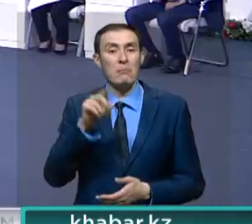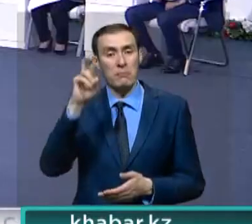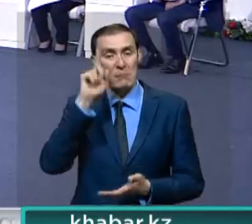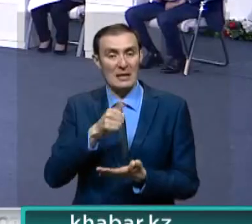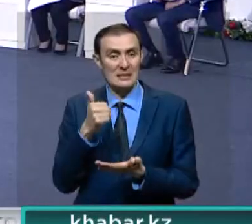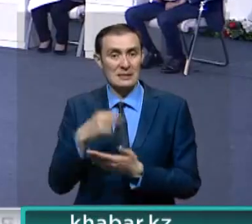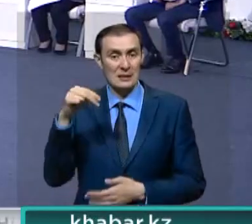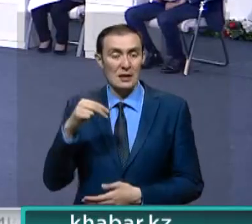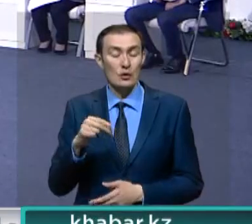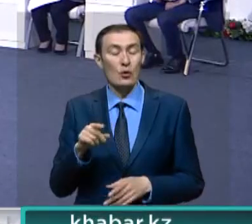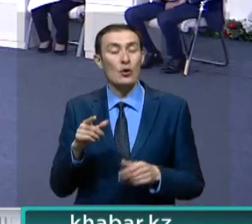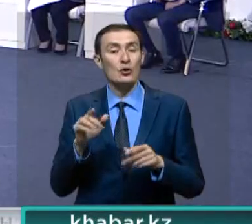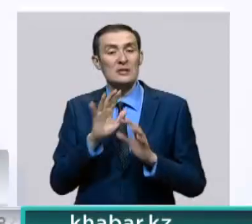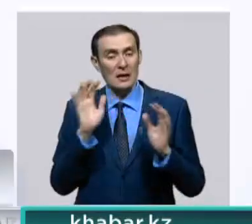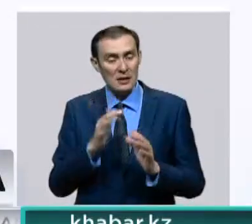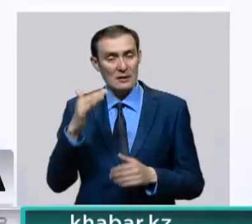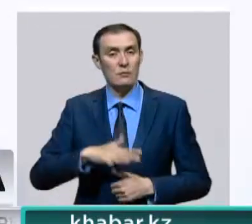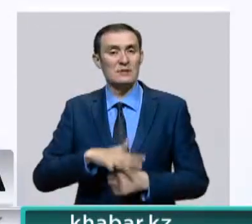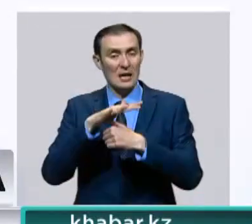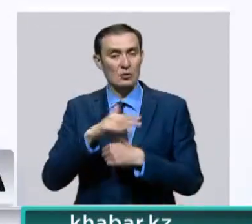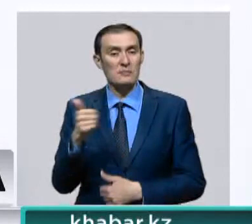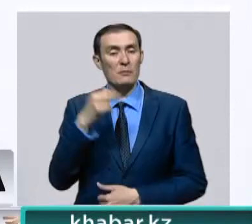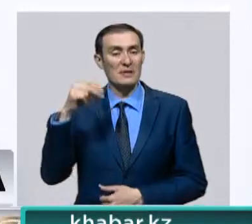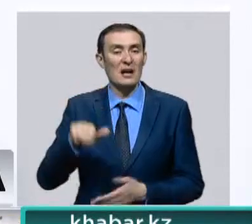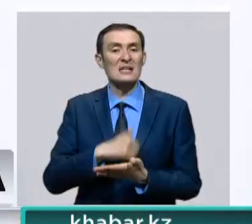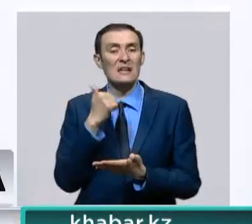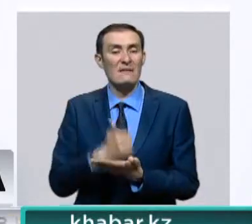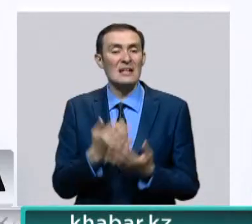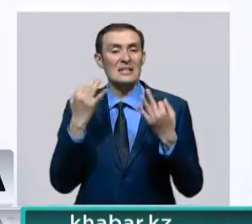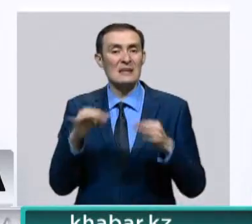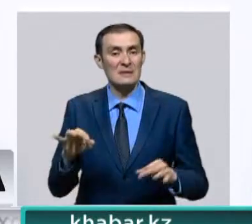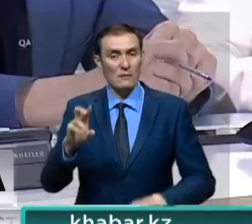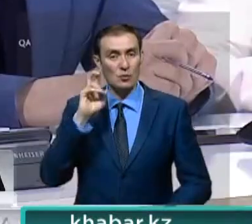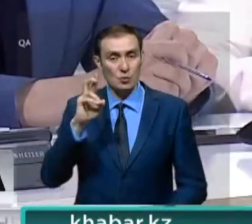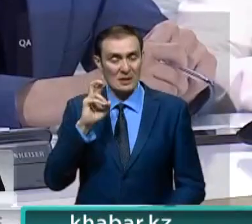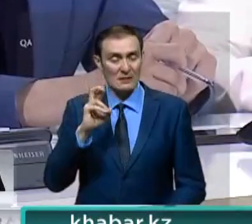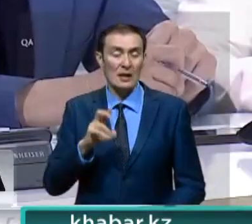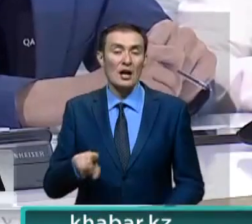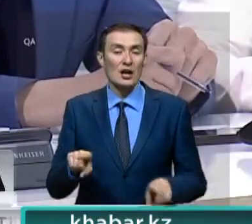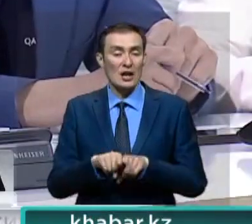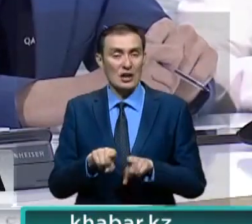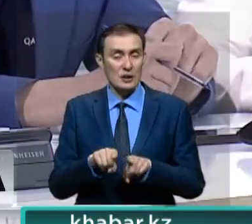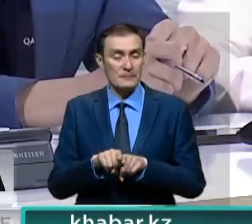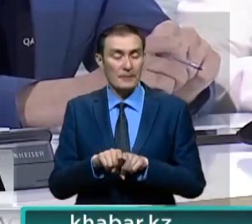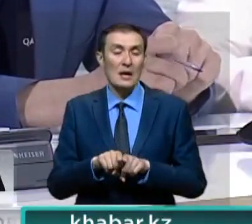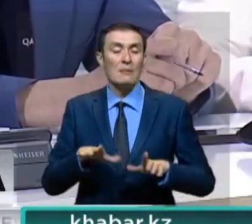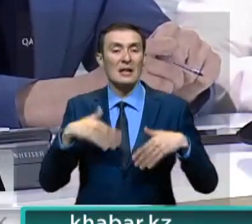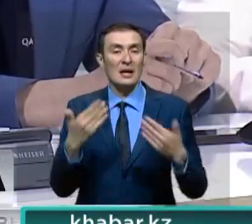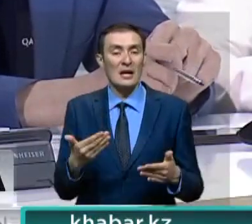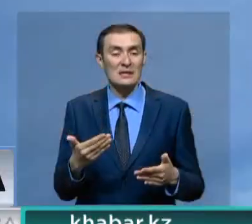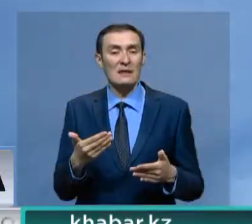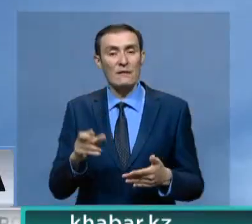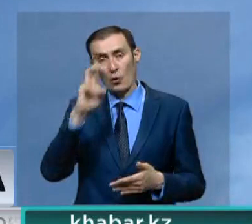тем планируется сохранить исторический статус первого президента как основателя независимого государства. Кроме того, предлагается